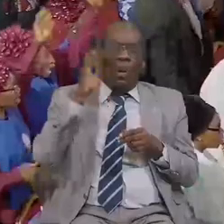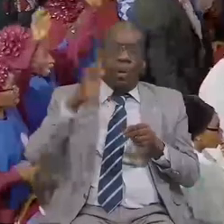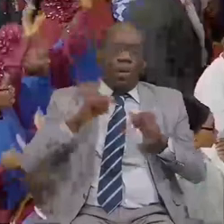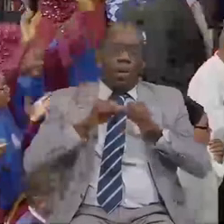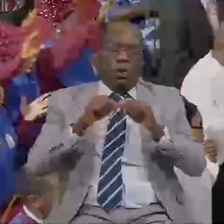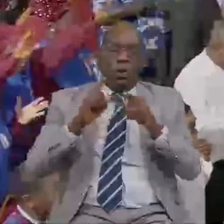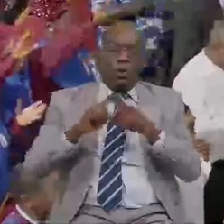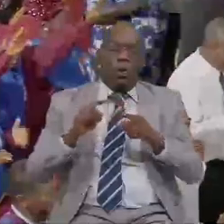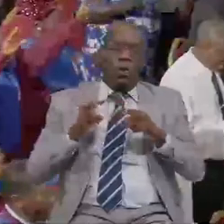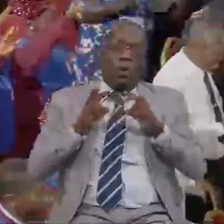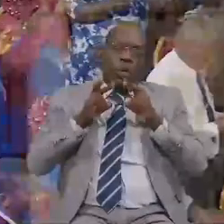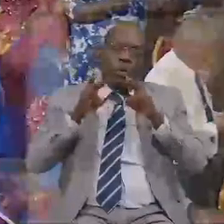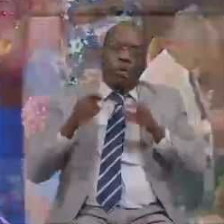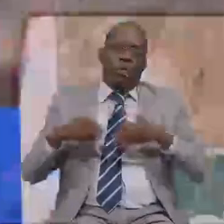l'avant.